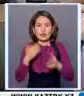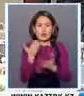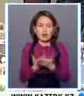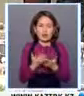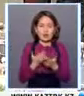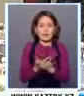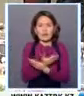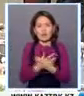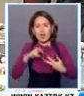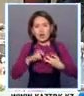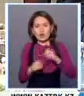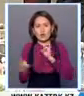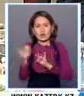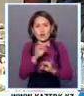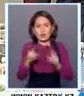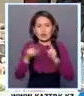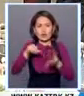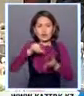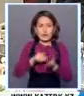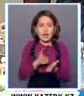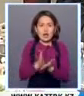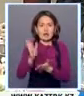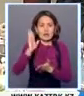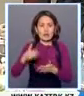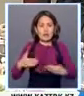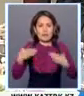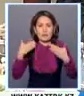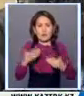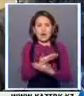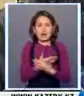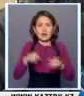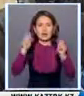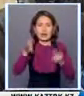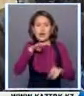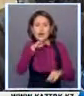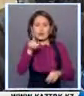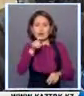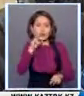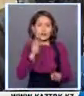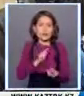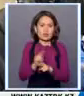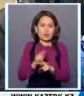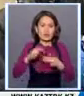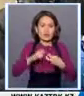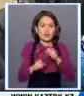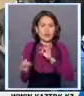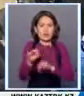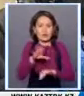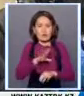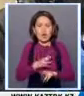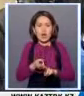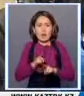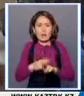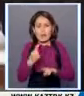және үлгілерімен кеңінен таныстыру. Жиынға қатысушылар стратегиялық бастамаларды көтере білетін кадрларды даярлау қажет деген пікірлерін де ортаға